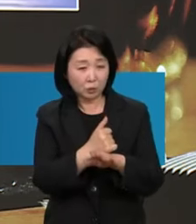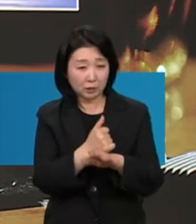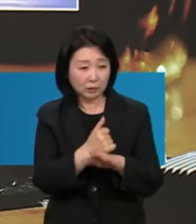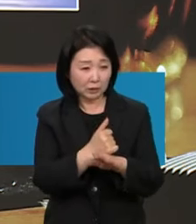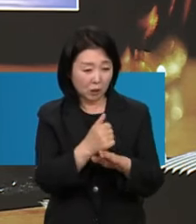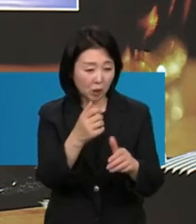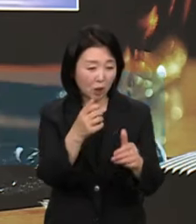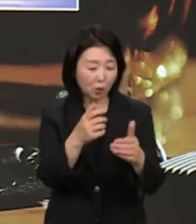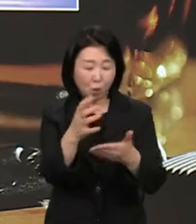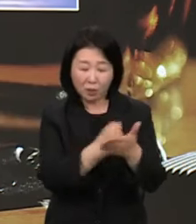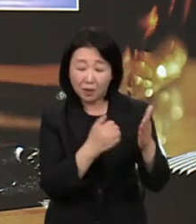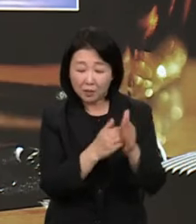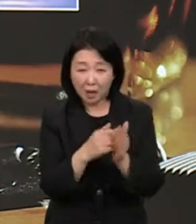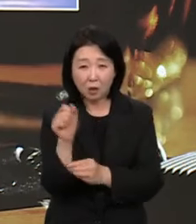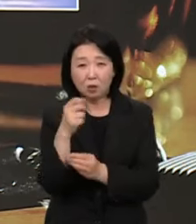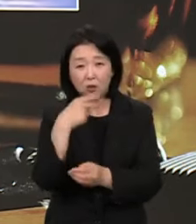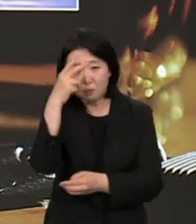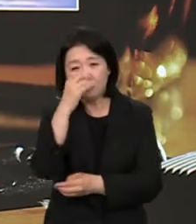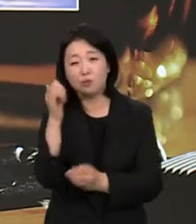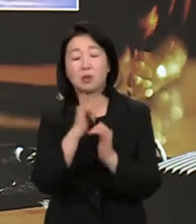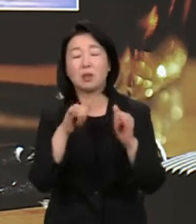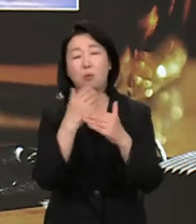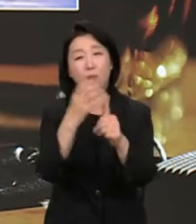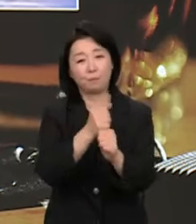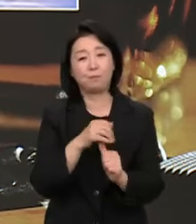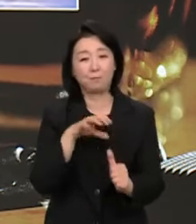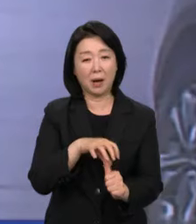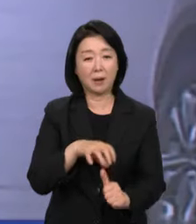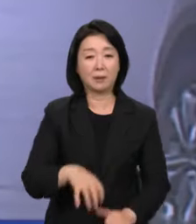모두를 붙잡았습니다. 윤정주 기자가 취재했습니다.